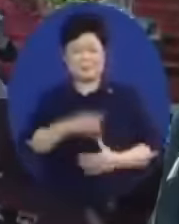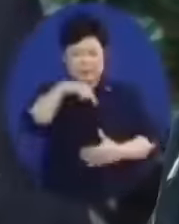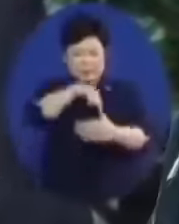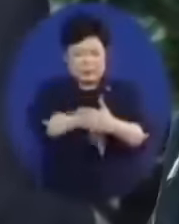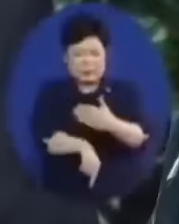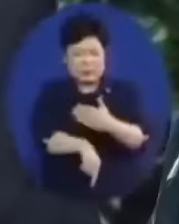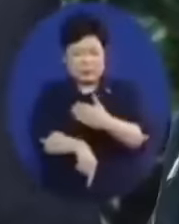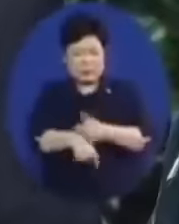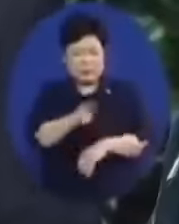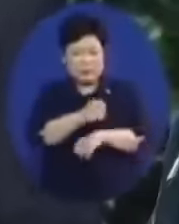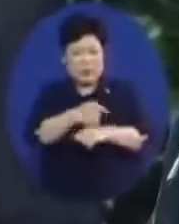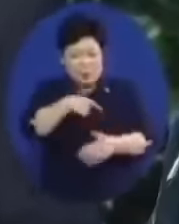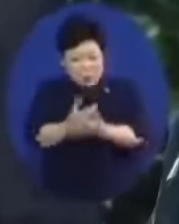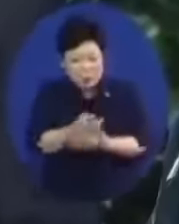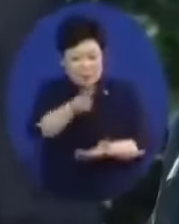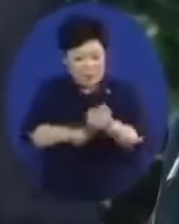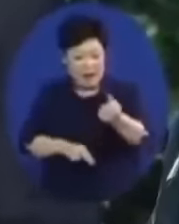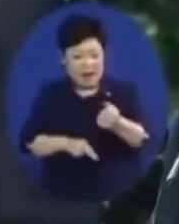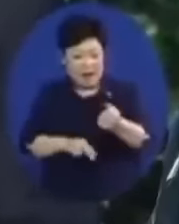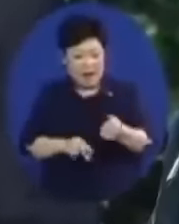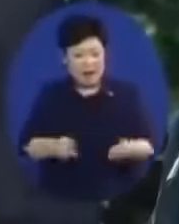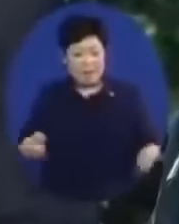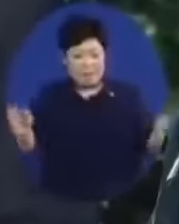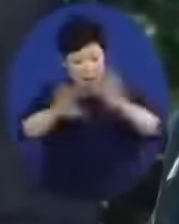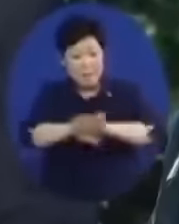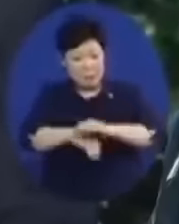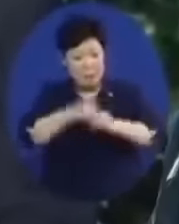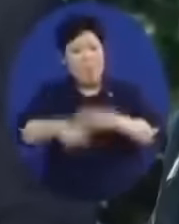속여서 팔고 난 다음에 저녁에 와서 회개하고